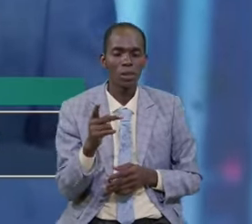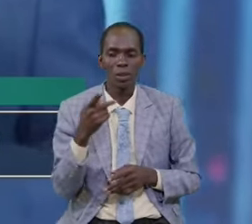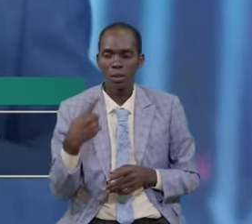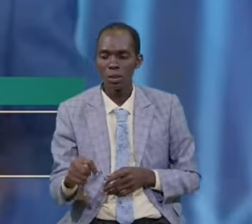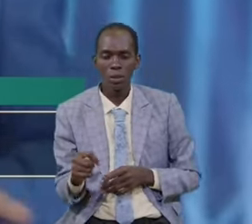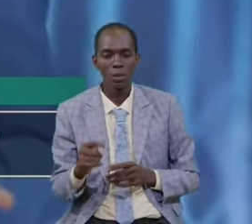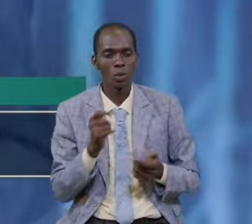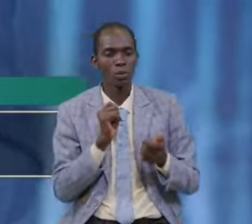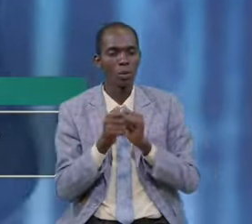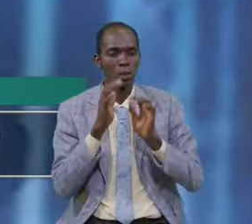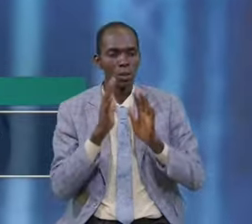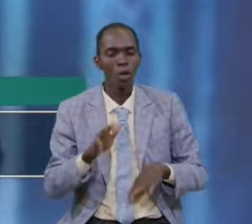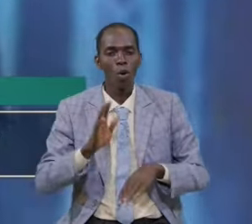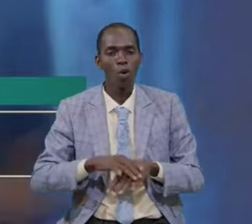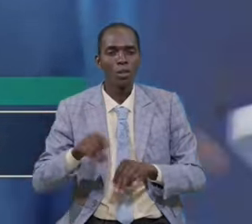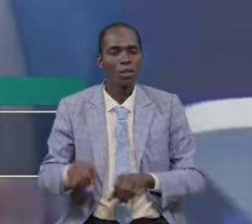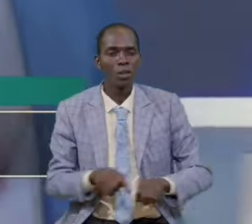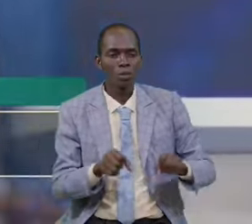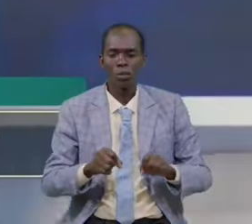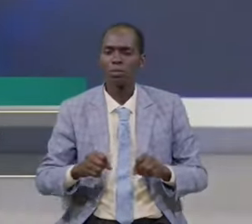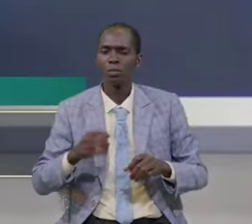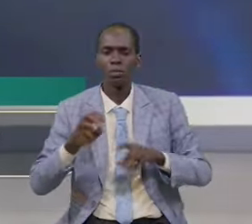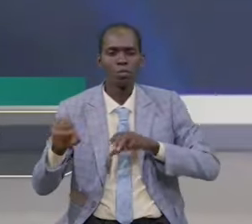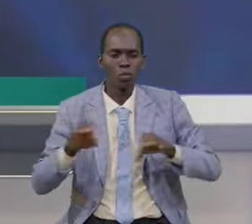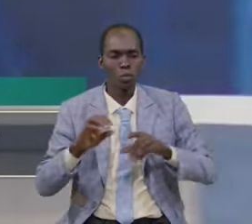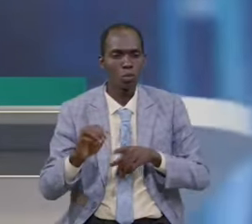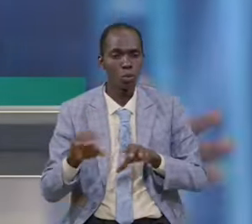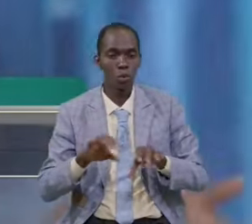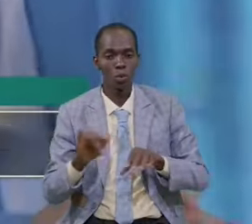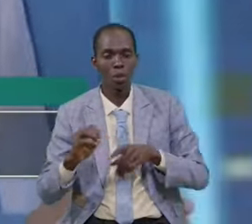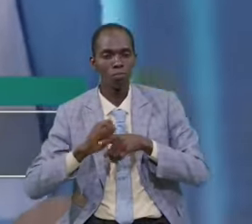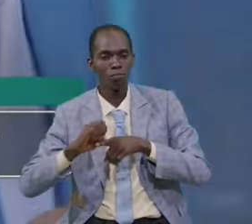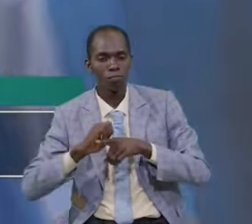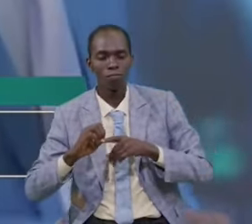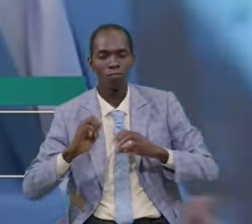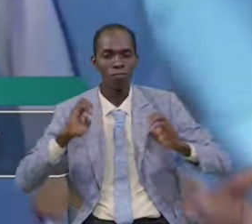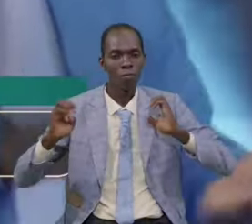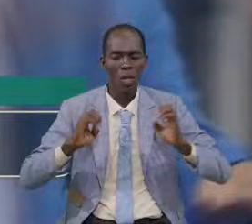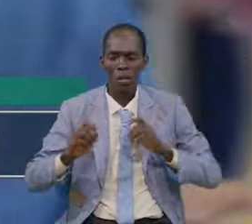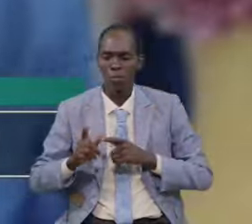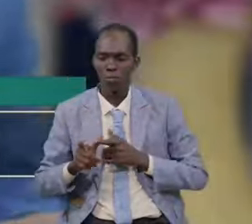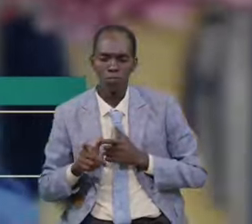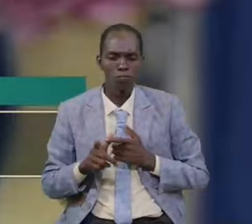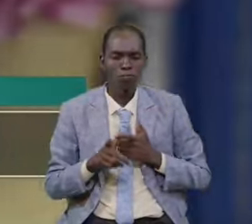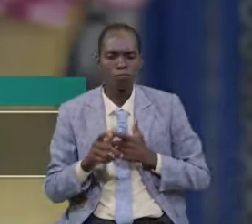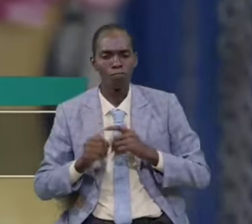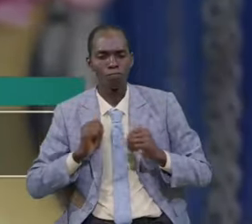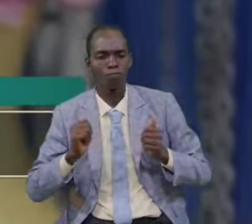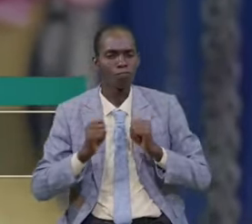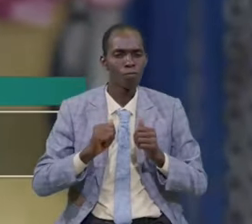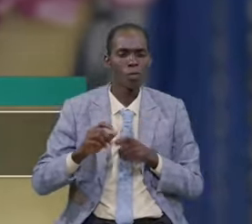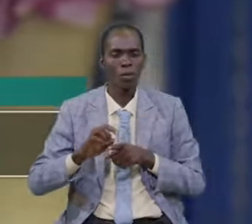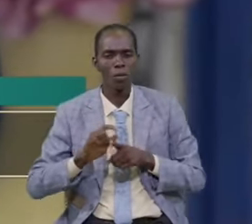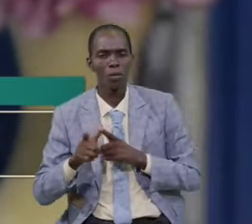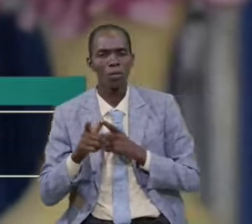court dans la rue. Parce qu'ils forment leurs muscles. Ce sont ceux-là qui ont un